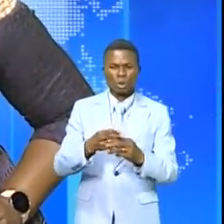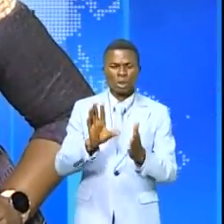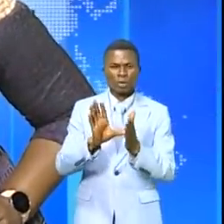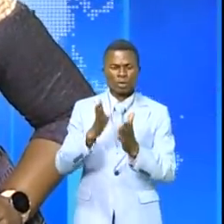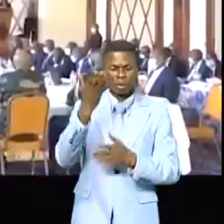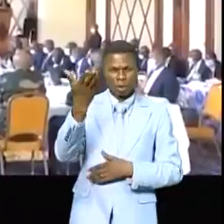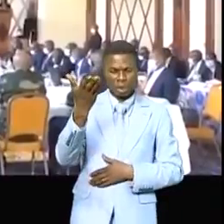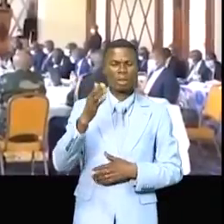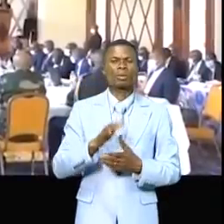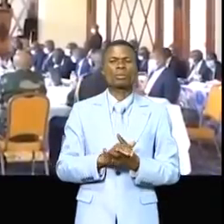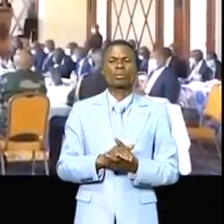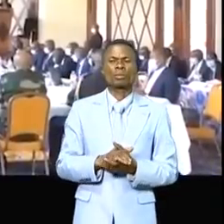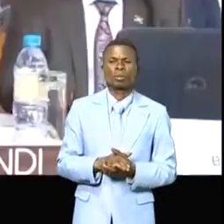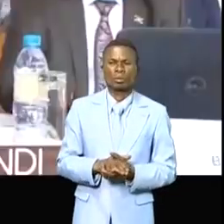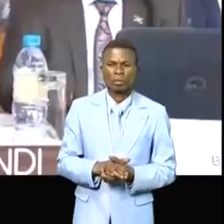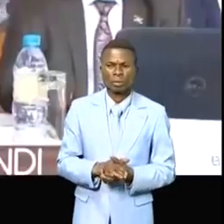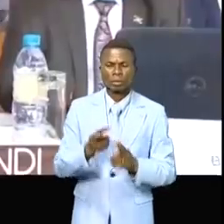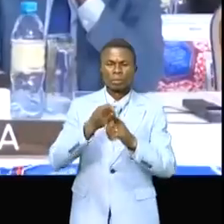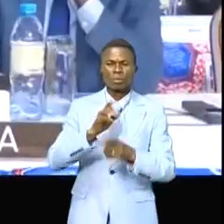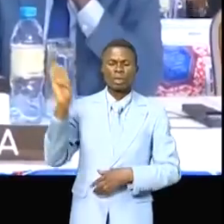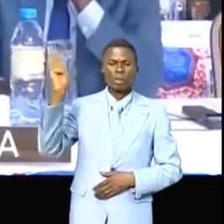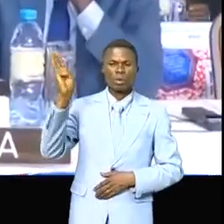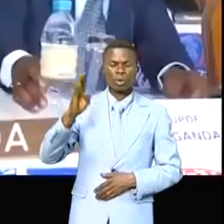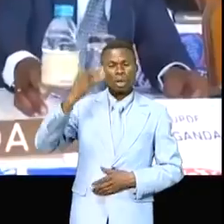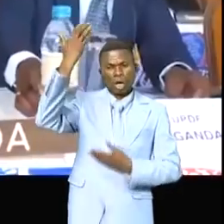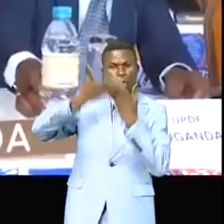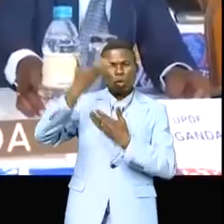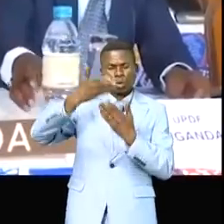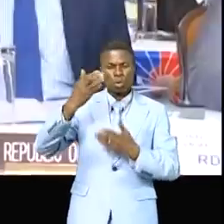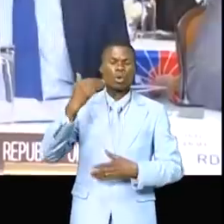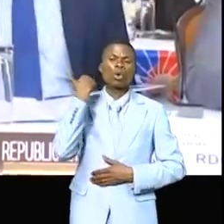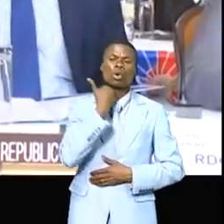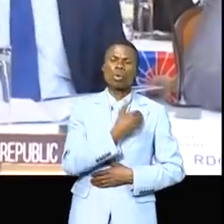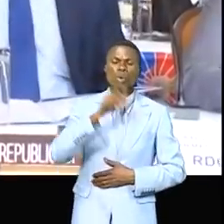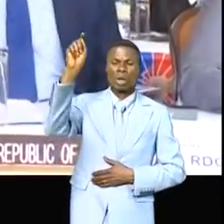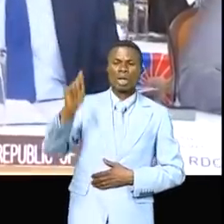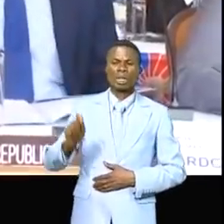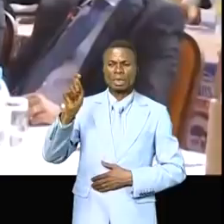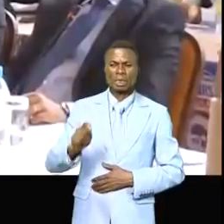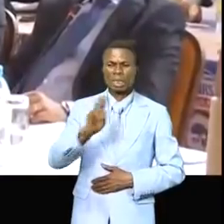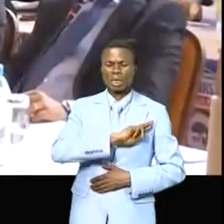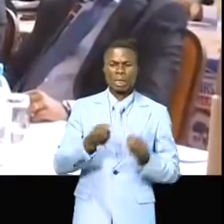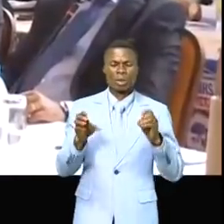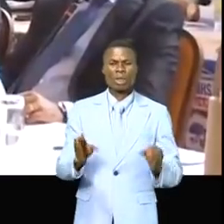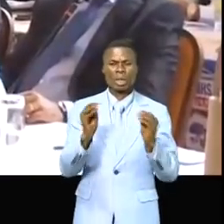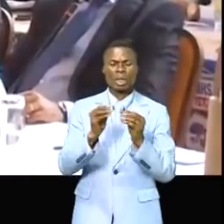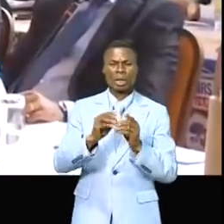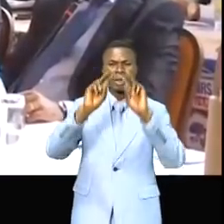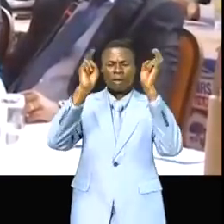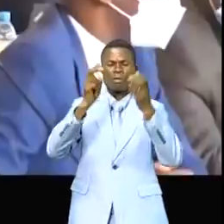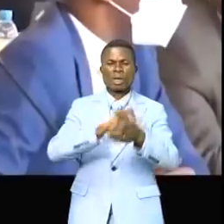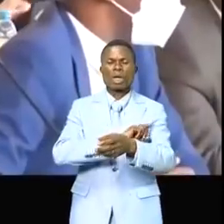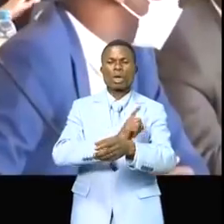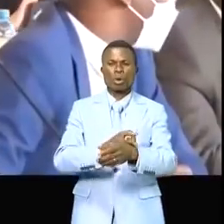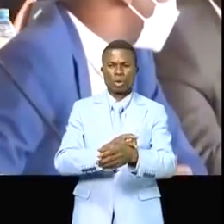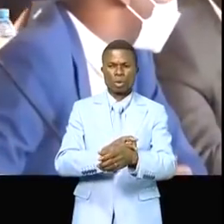RTNC Goma. Sécurité venue du Burundi, du Rwanda, de l'Ouganda, de la Tanzanie et de la RD Congo se réunissent à Goma pour l'opérationnalisation